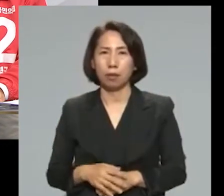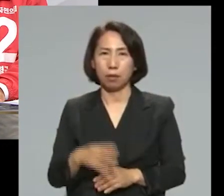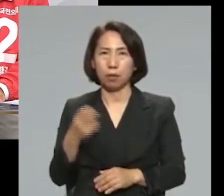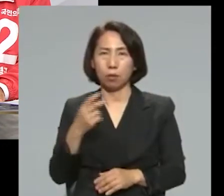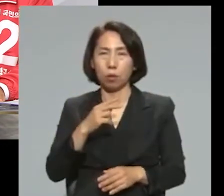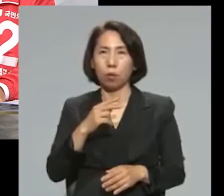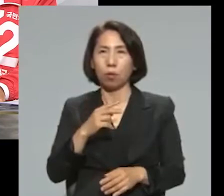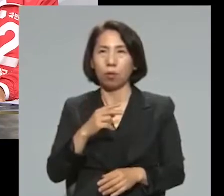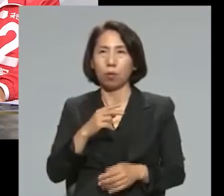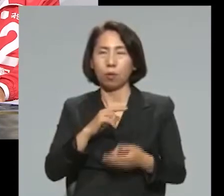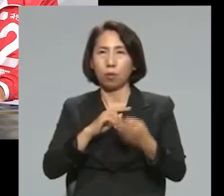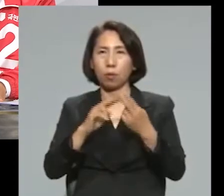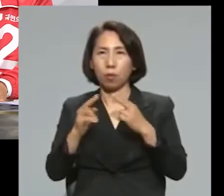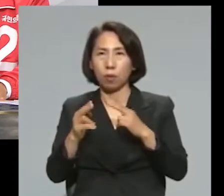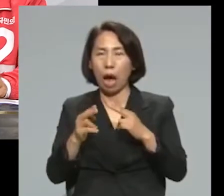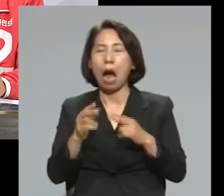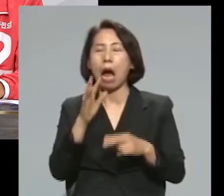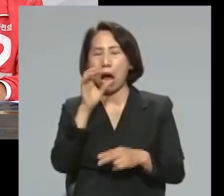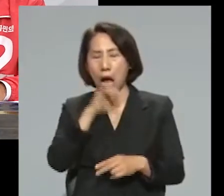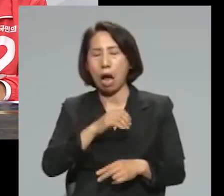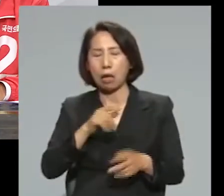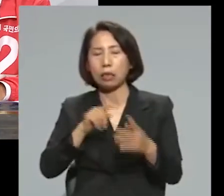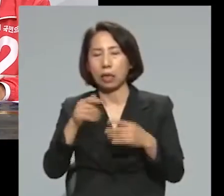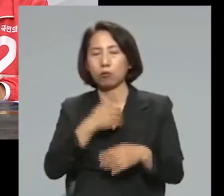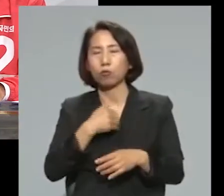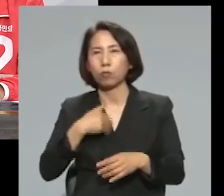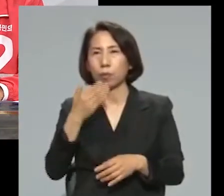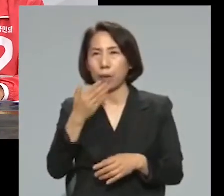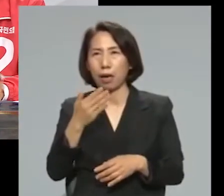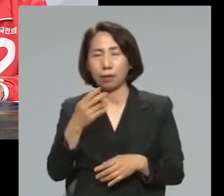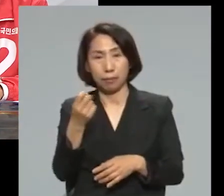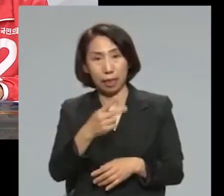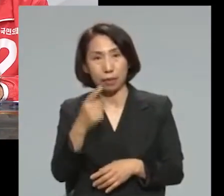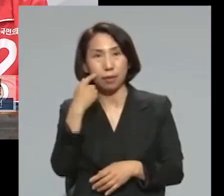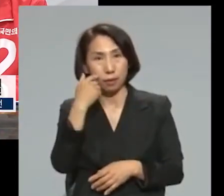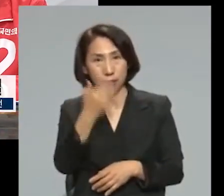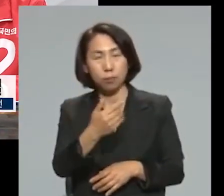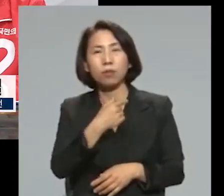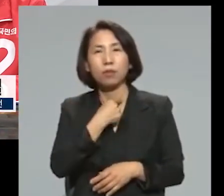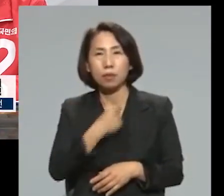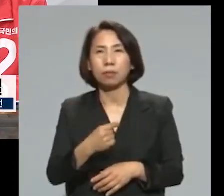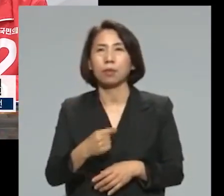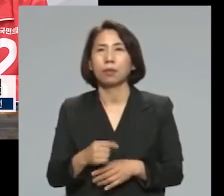고령 네, 일부 충분하게 이해됐습니다. 그러면 다시 또 질의를 하겠습니다.